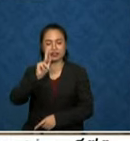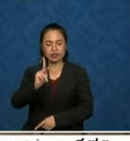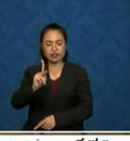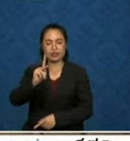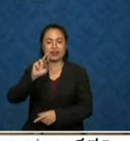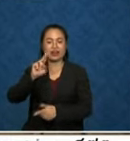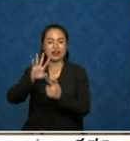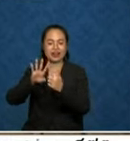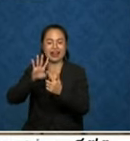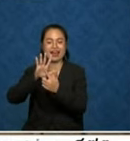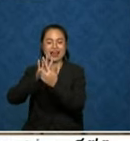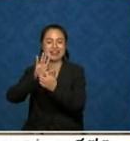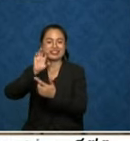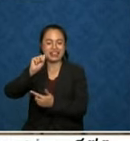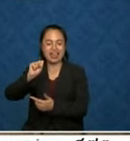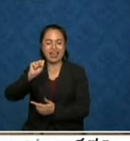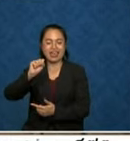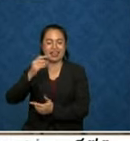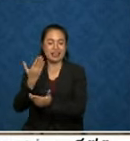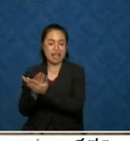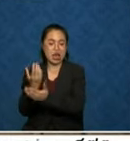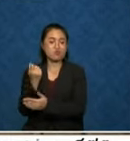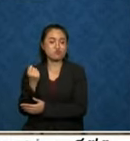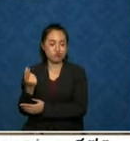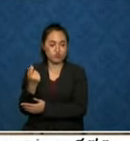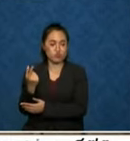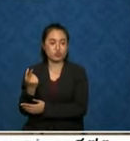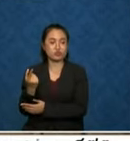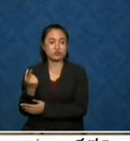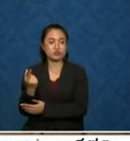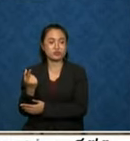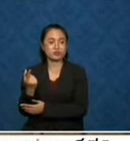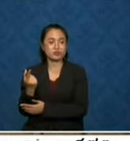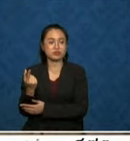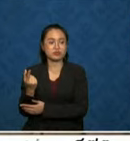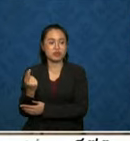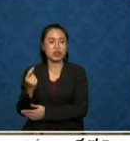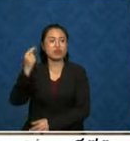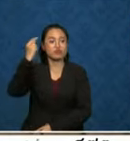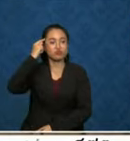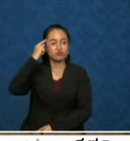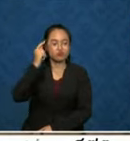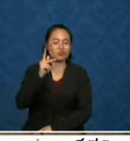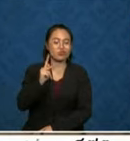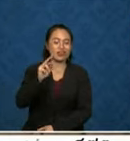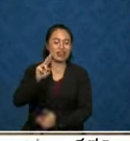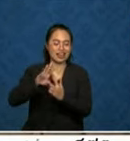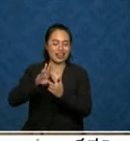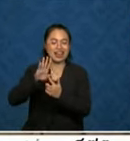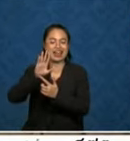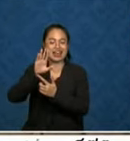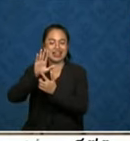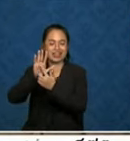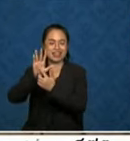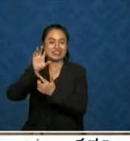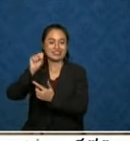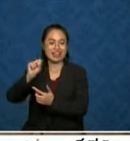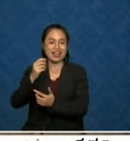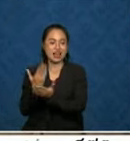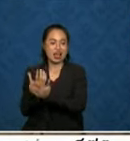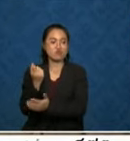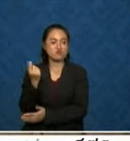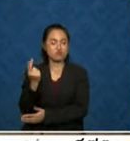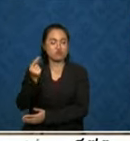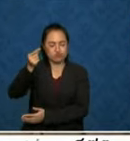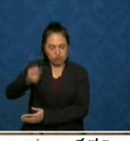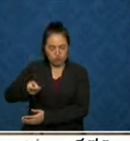างๆขอสไลด์ที่5ด้วยนะคะการรู้กระแสเงินสดของครัวเรือนเนี่ยจริงๆแล้วแม้แต่ครัวเรือนหรือประชาชนทั่วไปก็จำเป็นต้องรู้